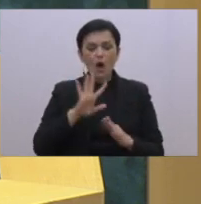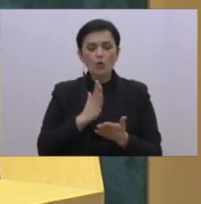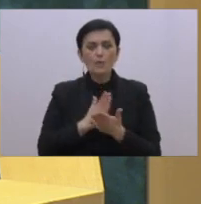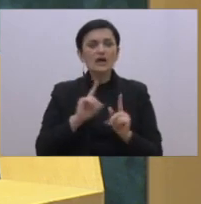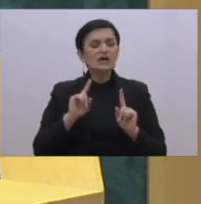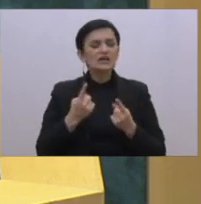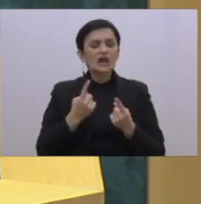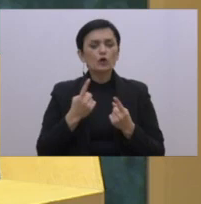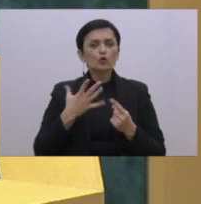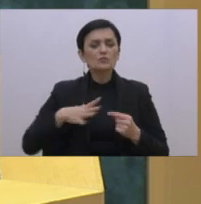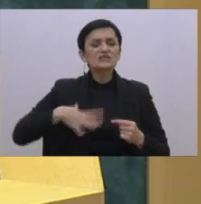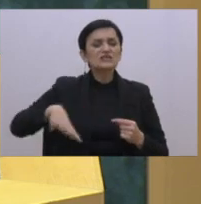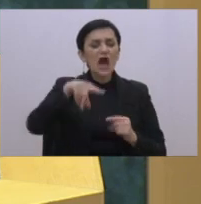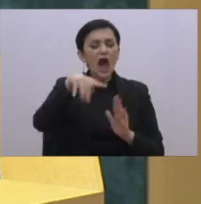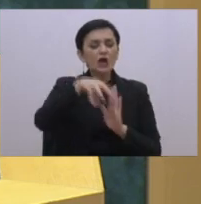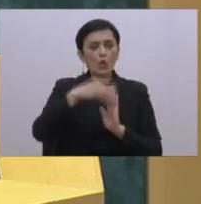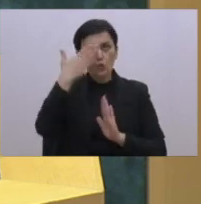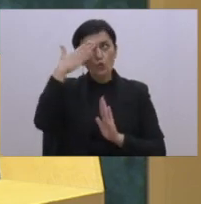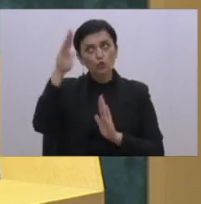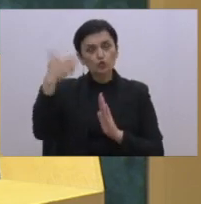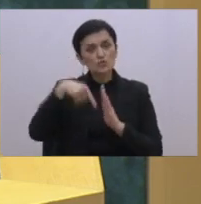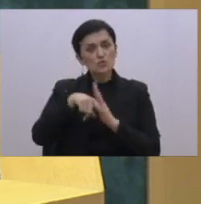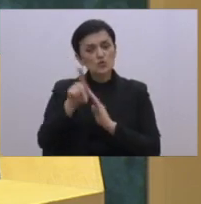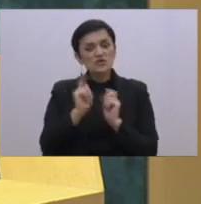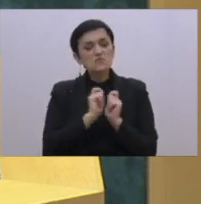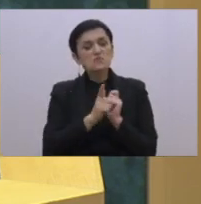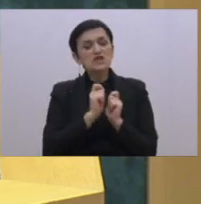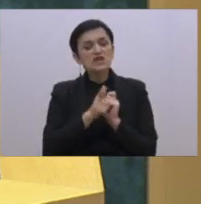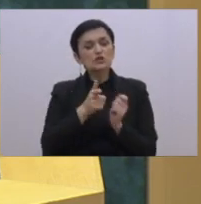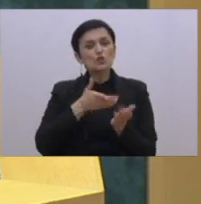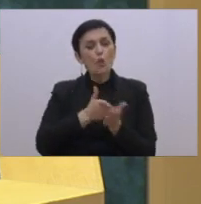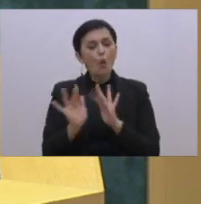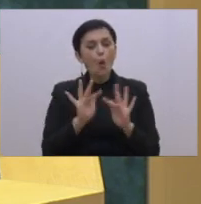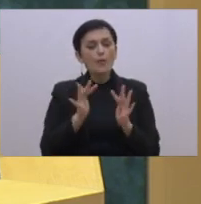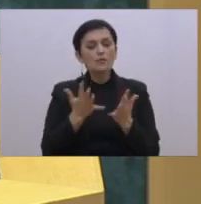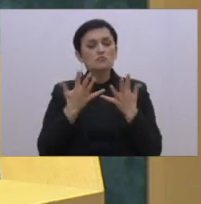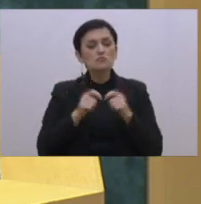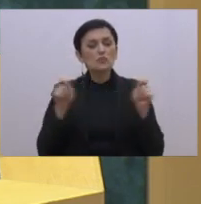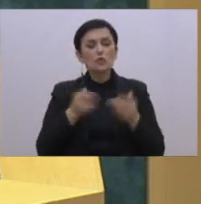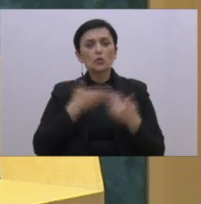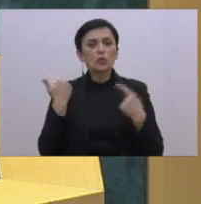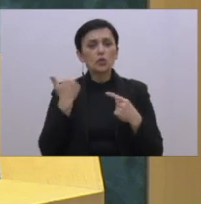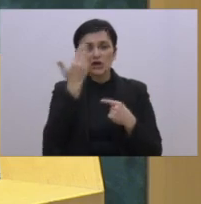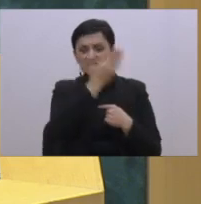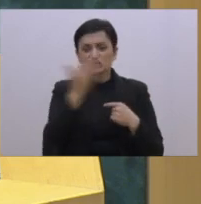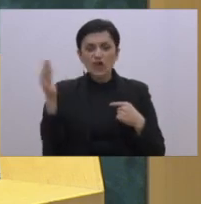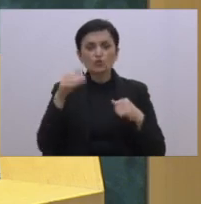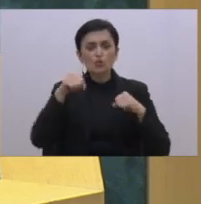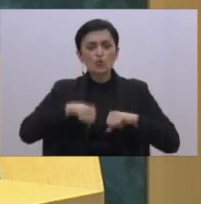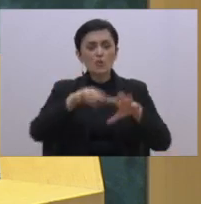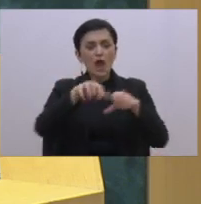უნდა იყოს გამჭვირვალე საქართველოში უცხოეთის მიერ წარმოებული ფინანსური ოპერაციები და რატომ არ თმევენ საზოგადოებას უფლებას